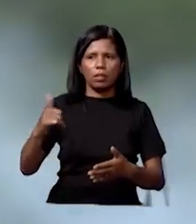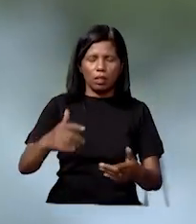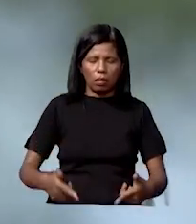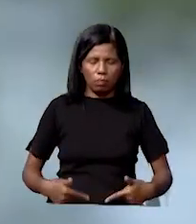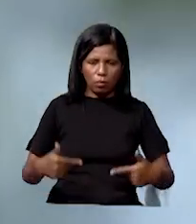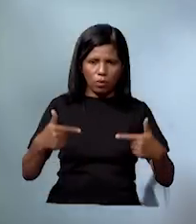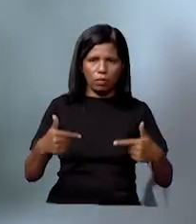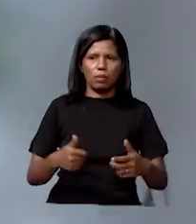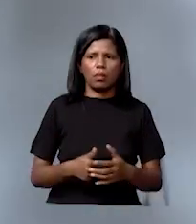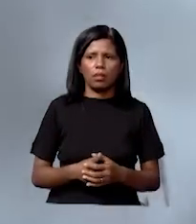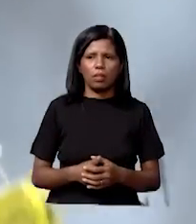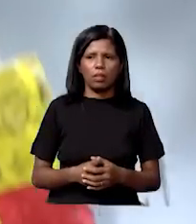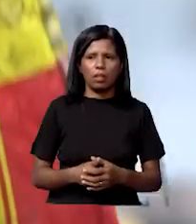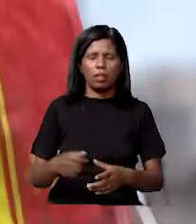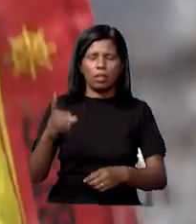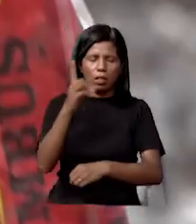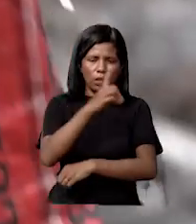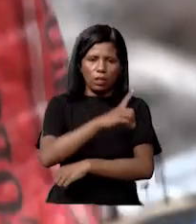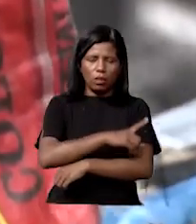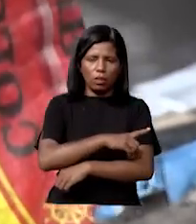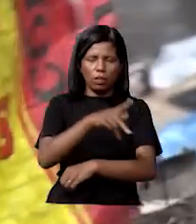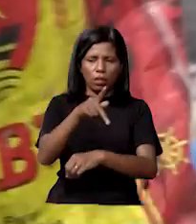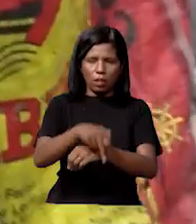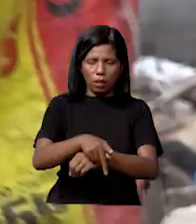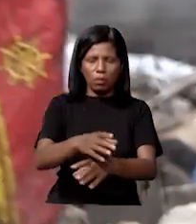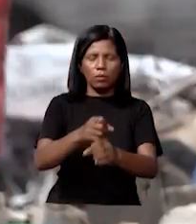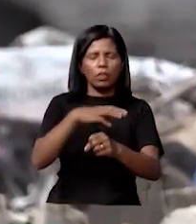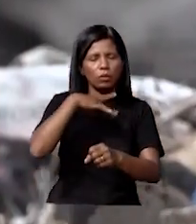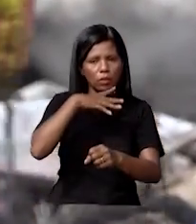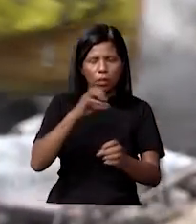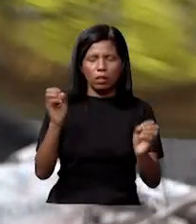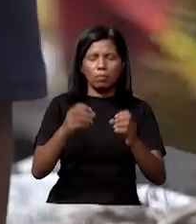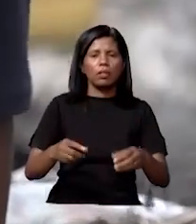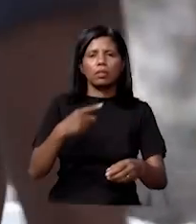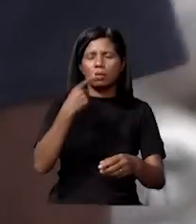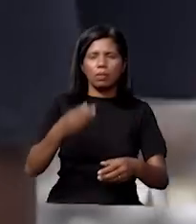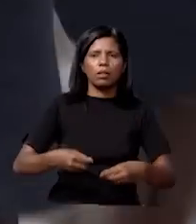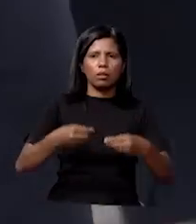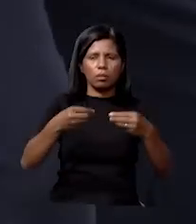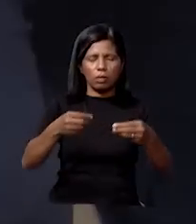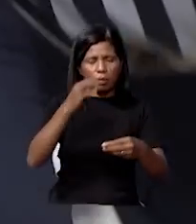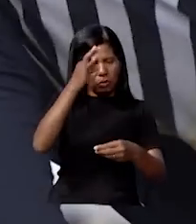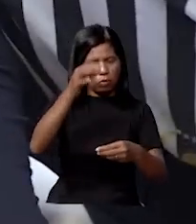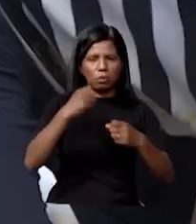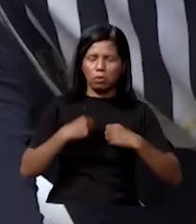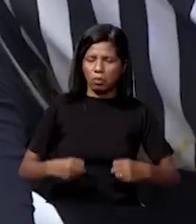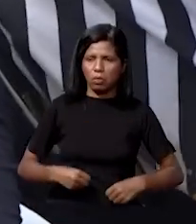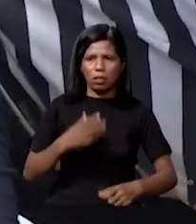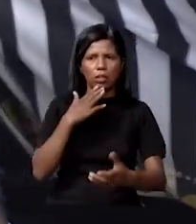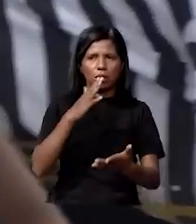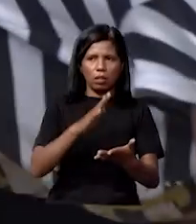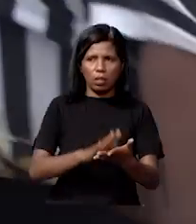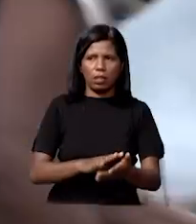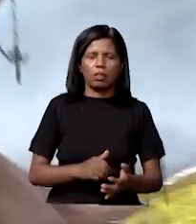loron karan ba hili sampa kalau ba hili se mat fo ba futur sauri la dia bele afita mas